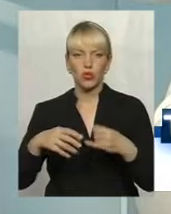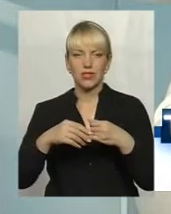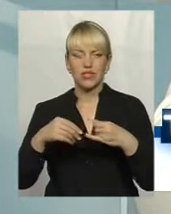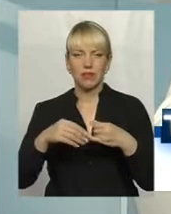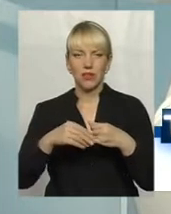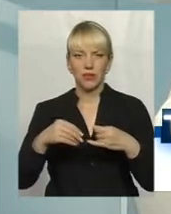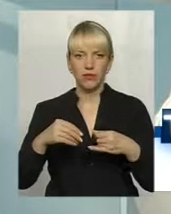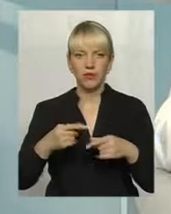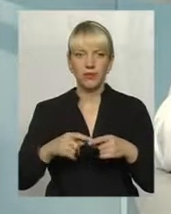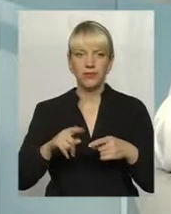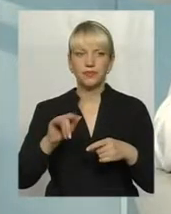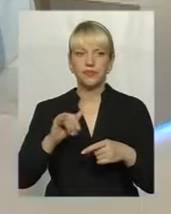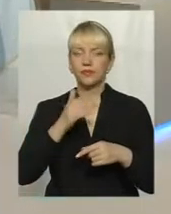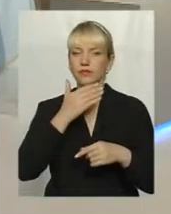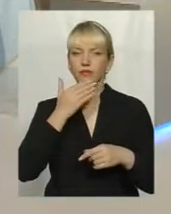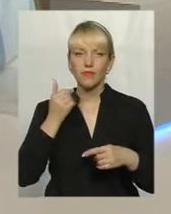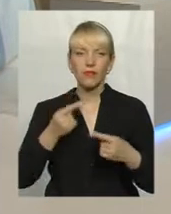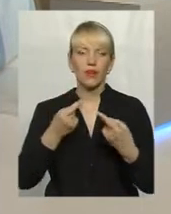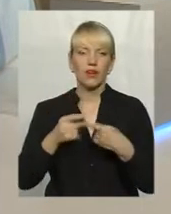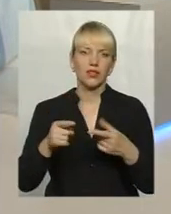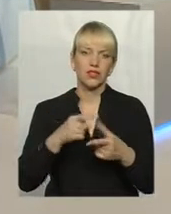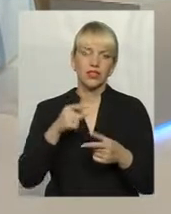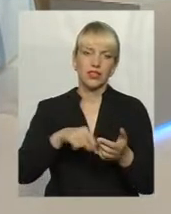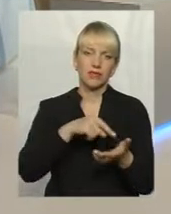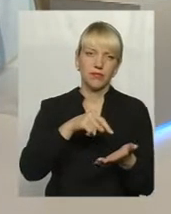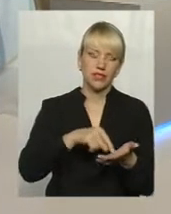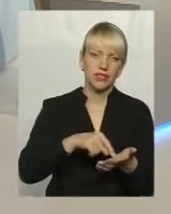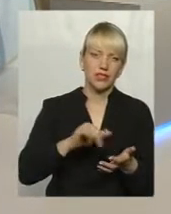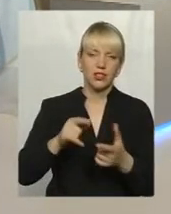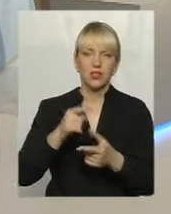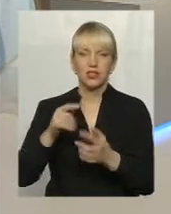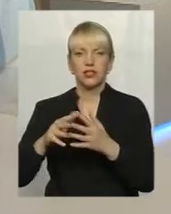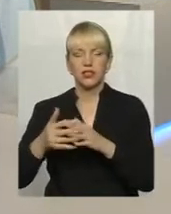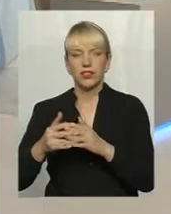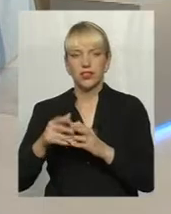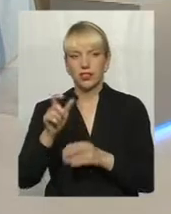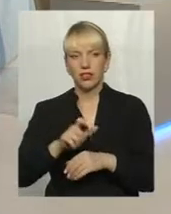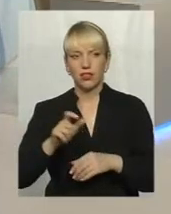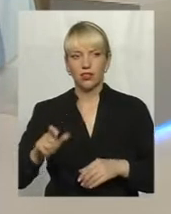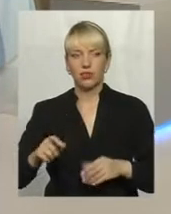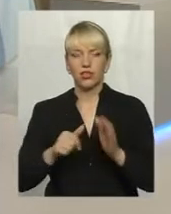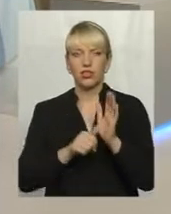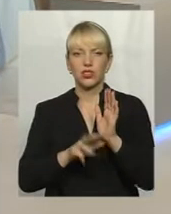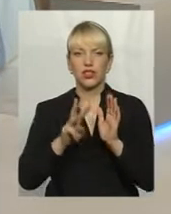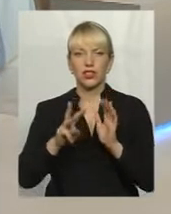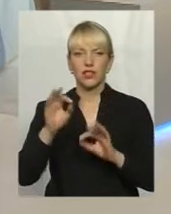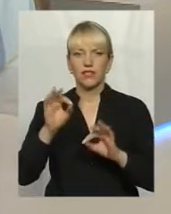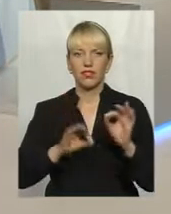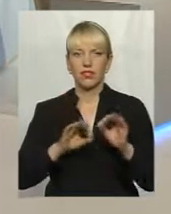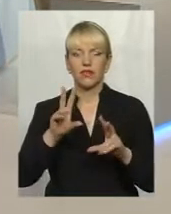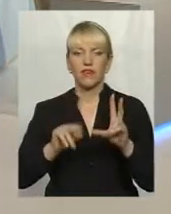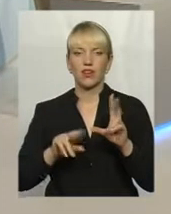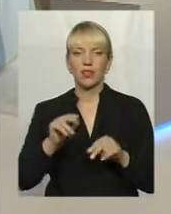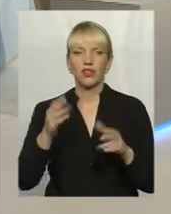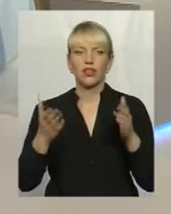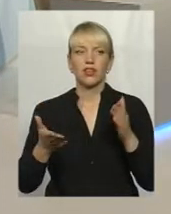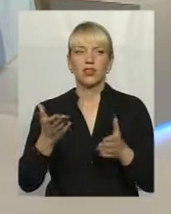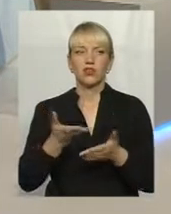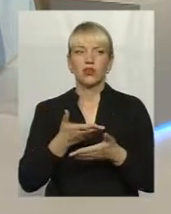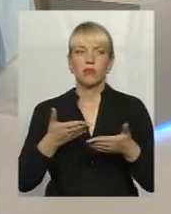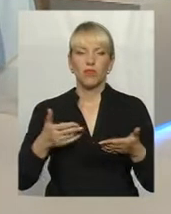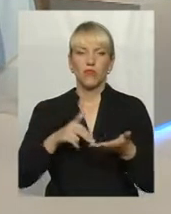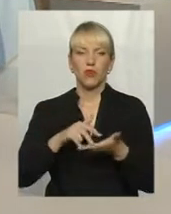день. Притому немає різниці, чи це міські жителі, чи це сільські жителі. 63% вважають, що якщо ми виходимо